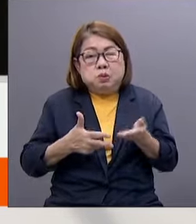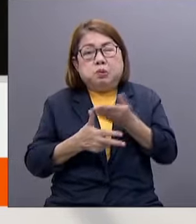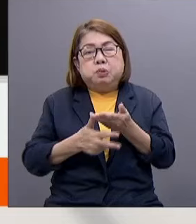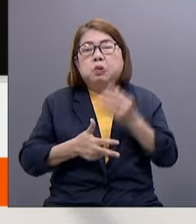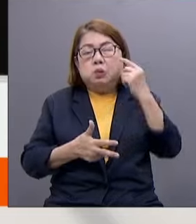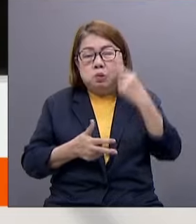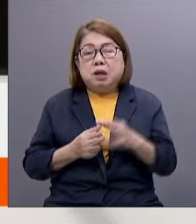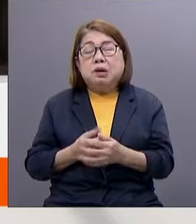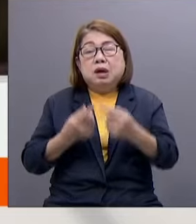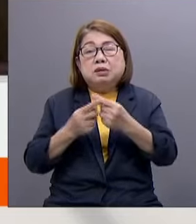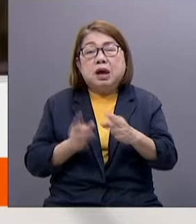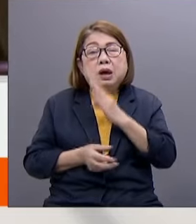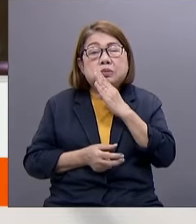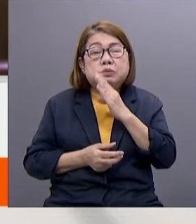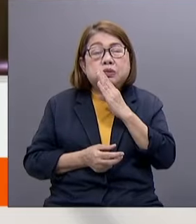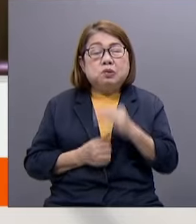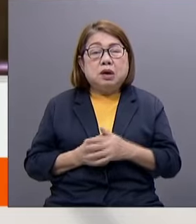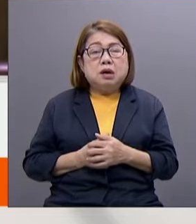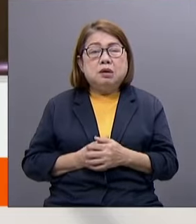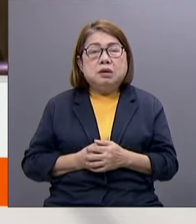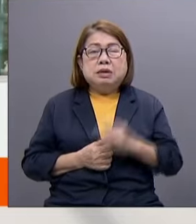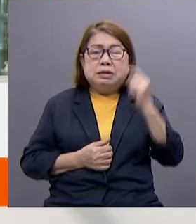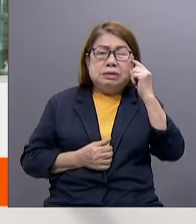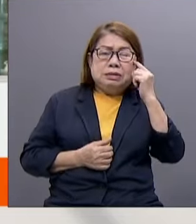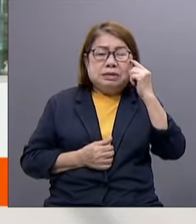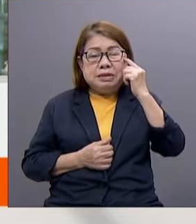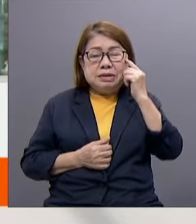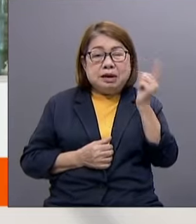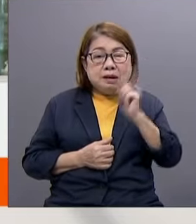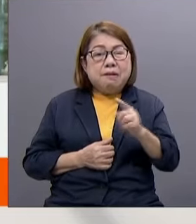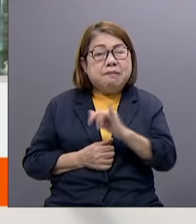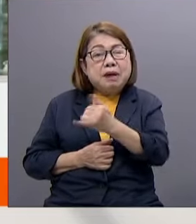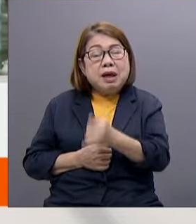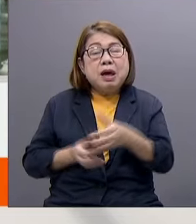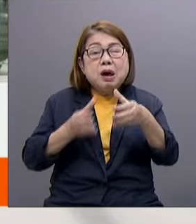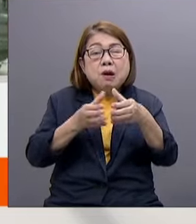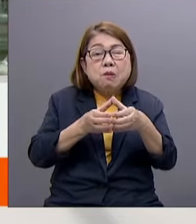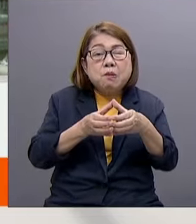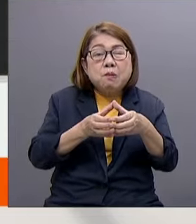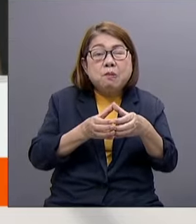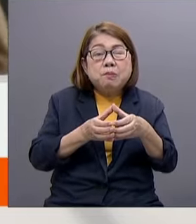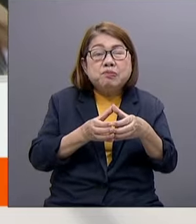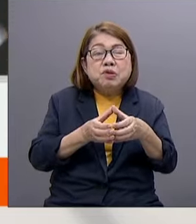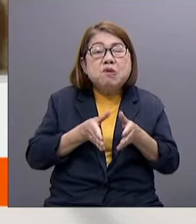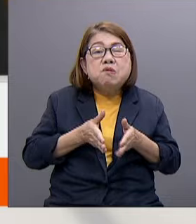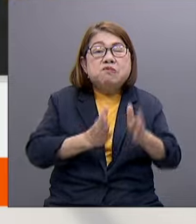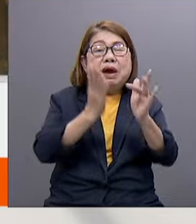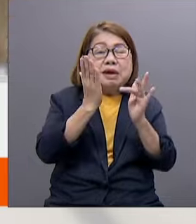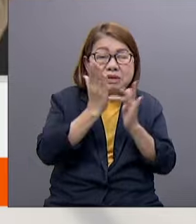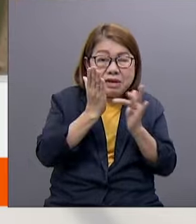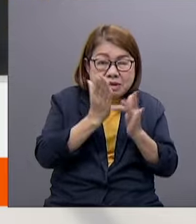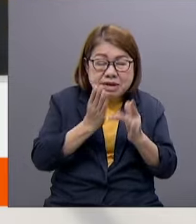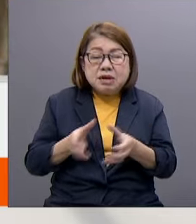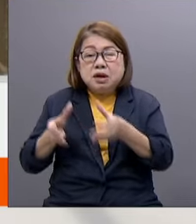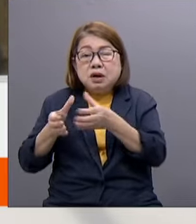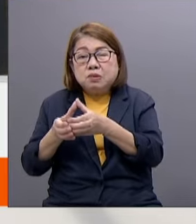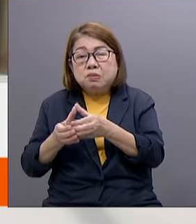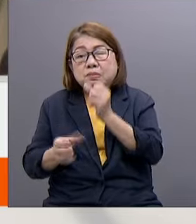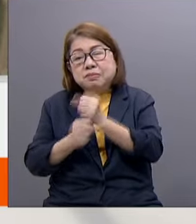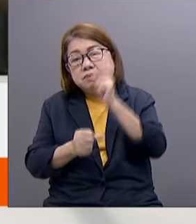ดว่ายังมีความหวังอยู่นะคะในบางกลุ่มอย่างเช่นกลุ่มสายเทคโนโลยีกลุ่มสายสื่อมวลช